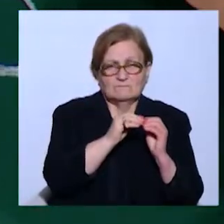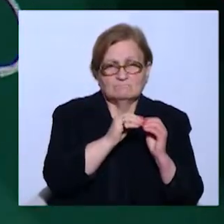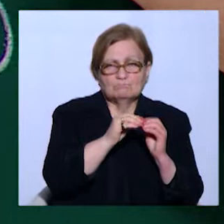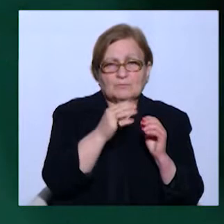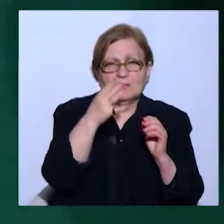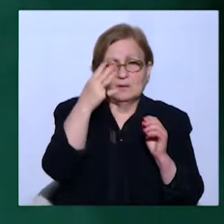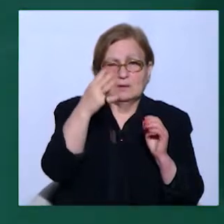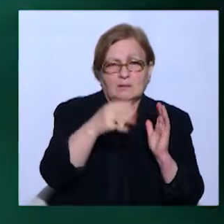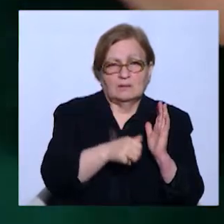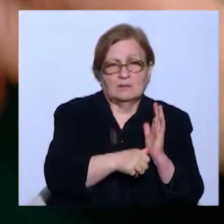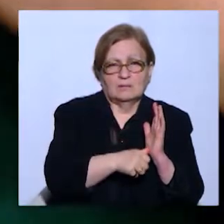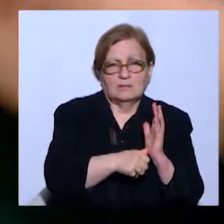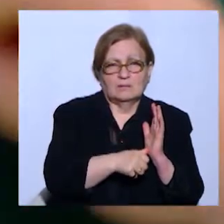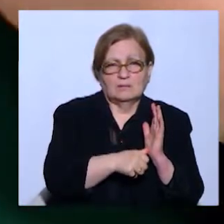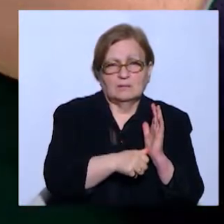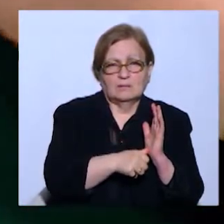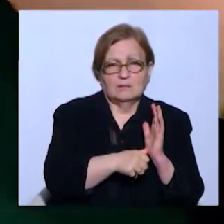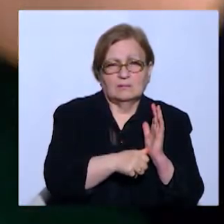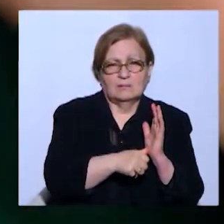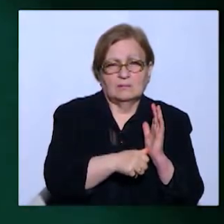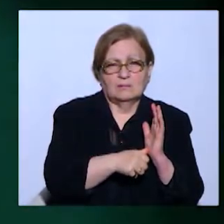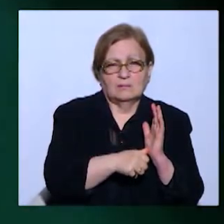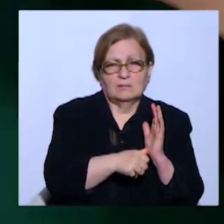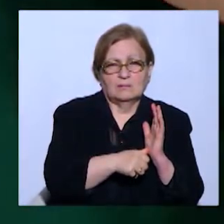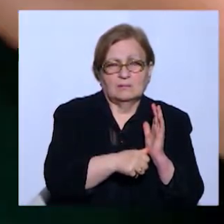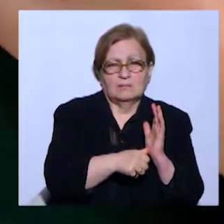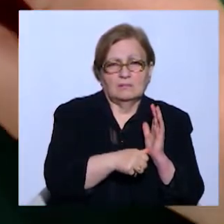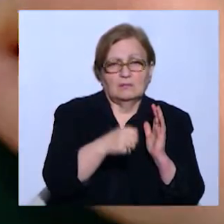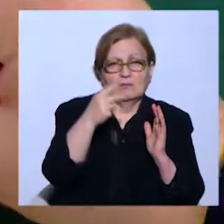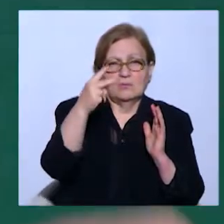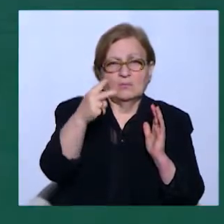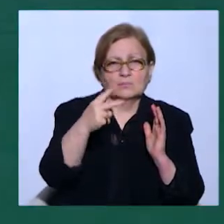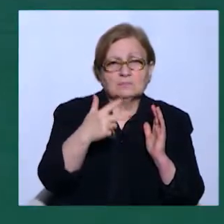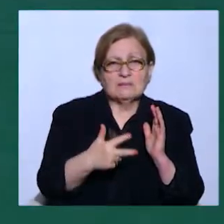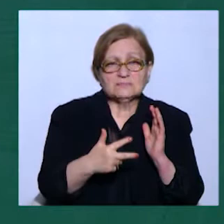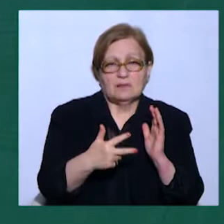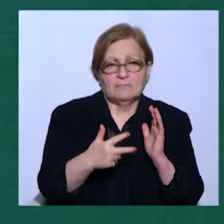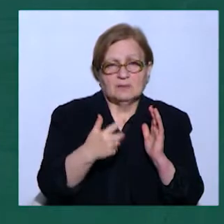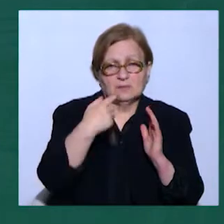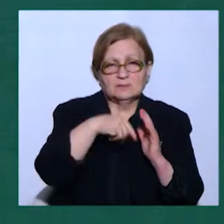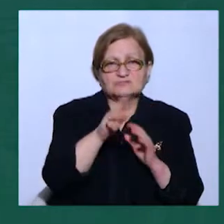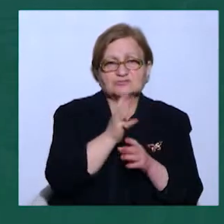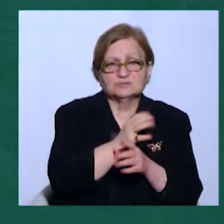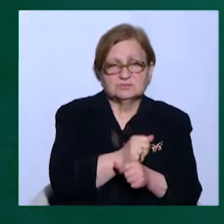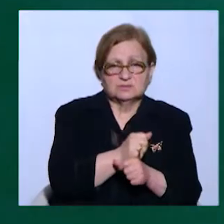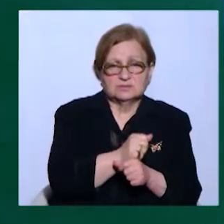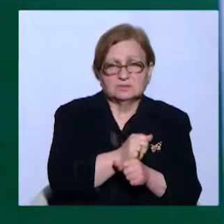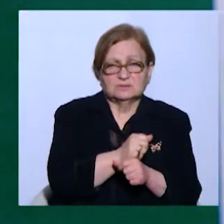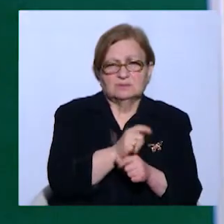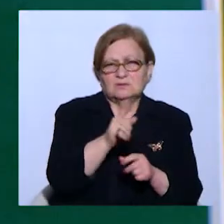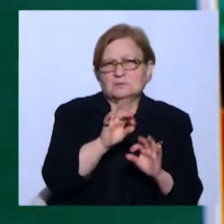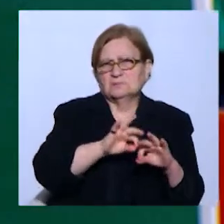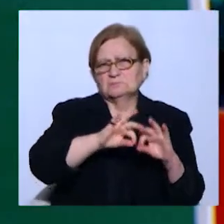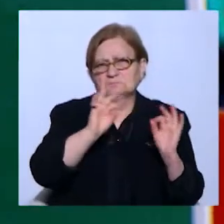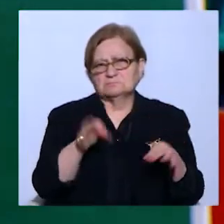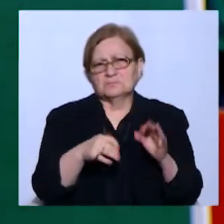და 4-6-ი უკაცრავად 4-6-ი არის 2-3-ი. შეიკვეცა მრიცხველი და მნიშვნელი და გადასარევად